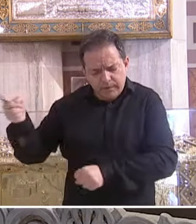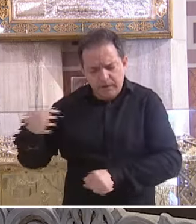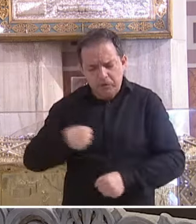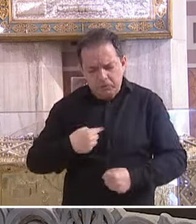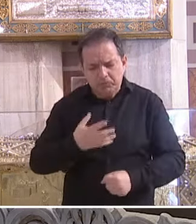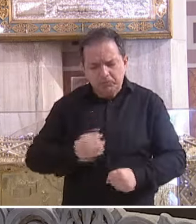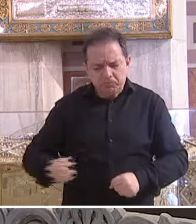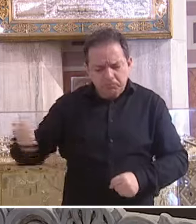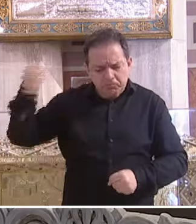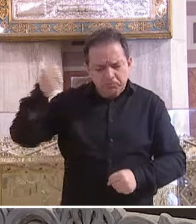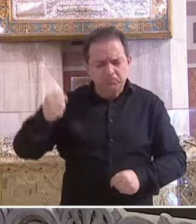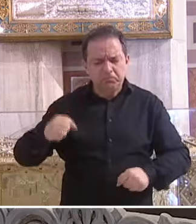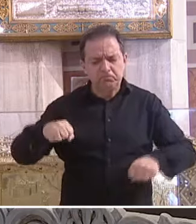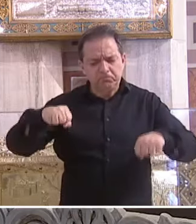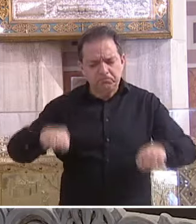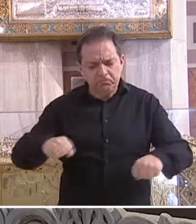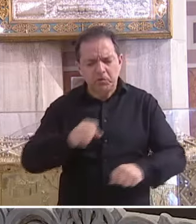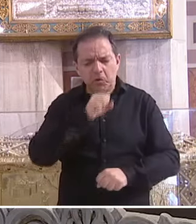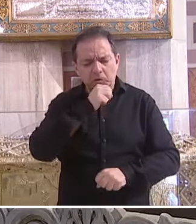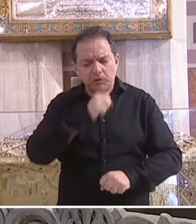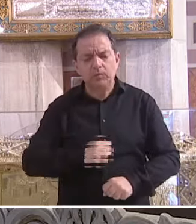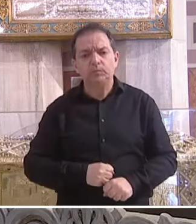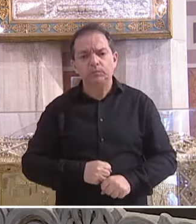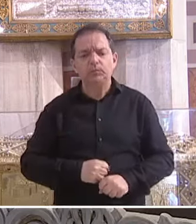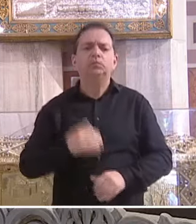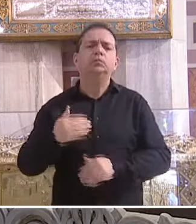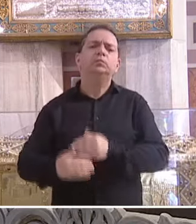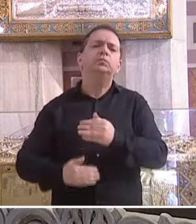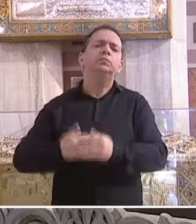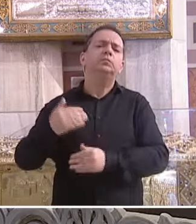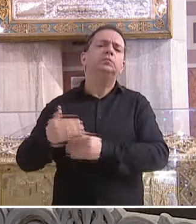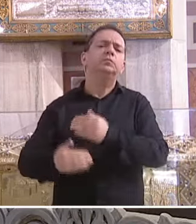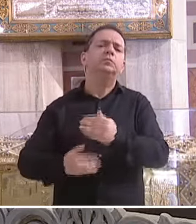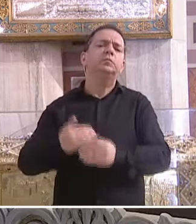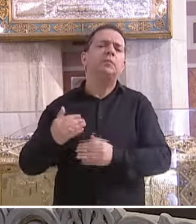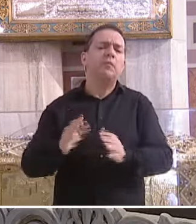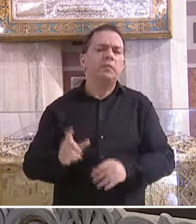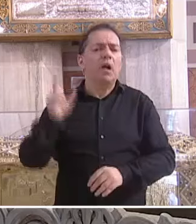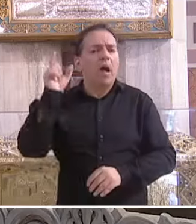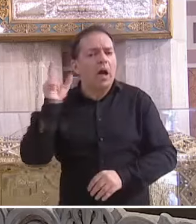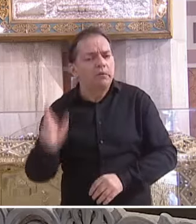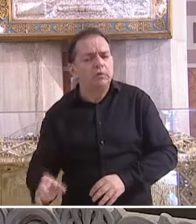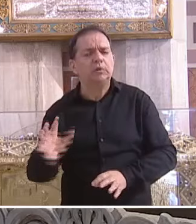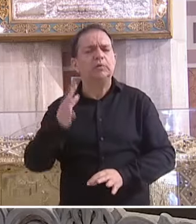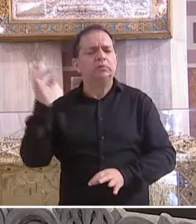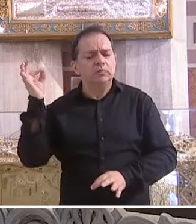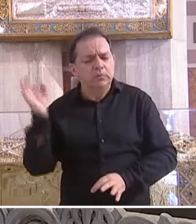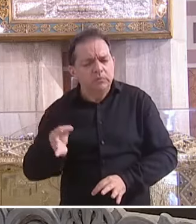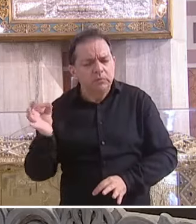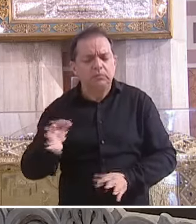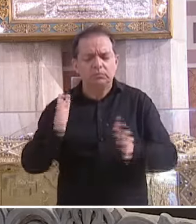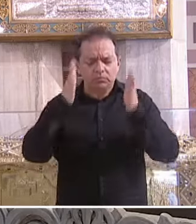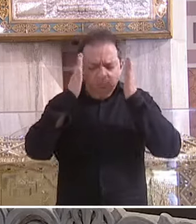ο Γρηγόριος ως Πατριάρχης του Γένους ήταν ιδιαίτερα συνετός και